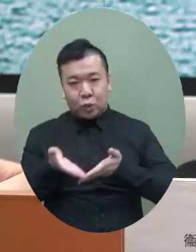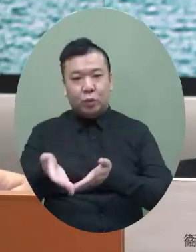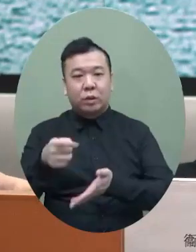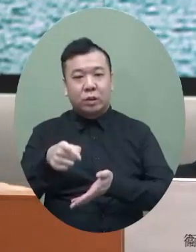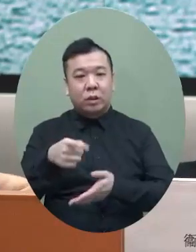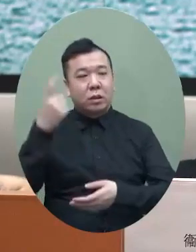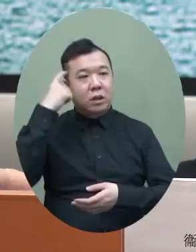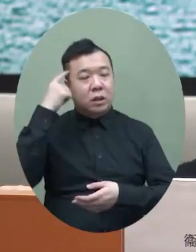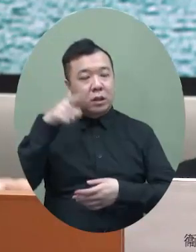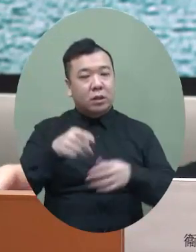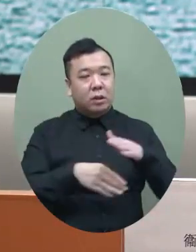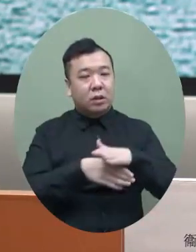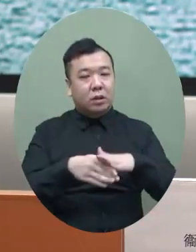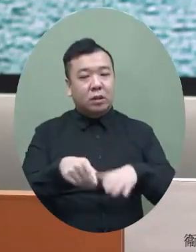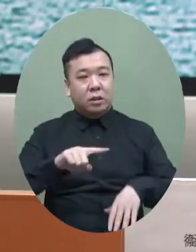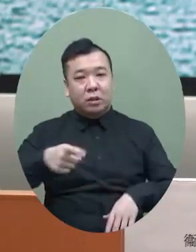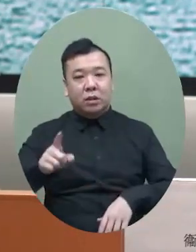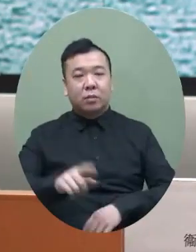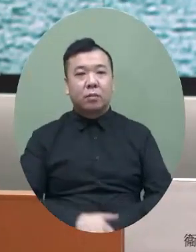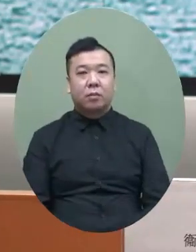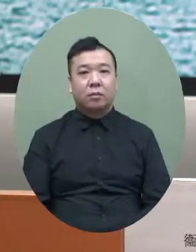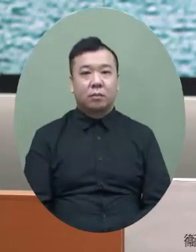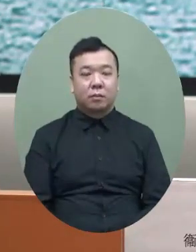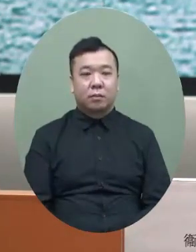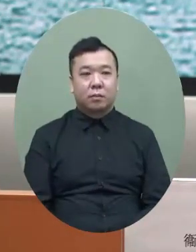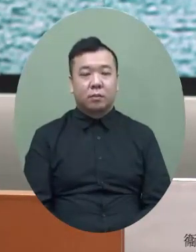啦。咁另外一個咧，